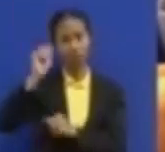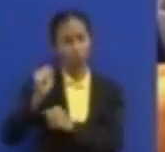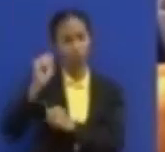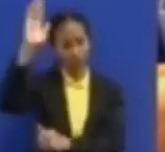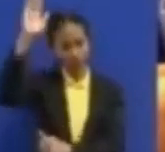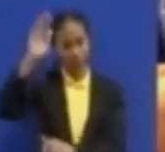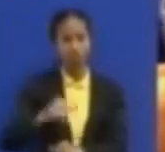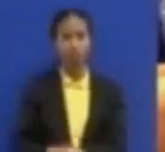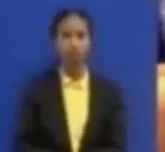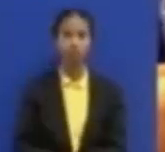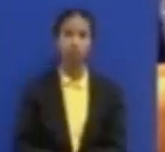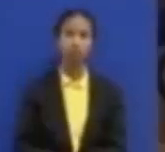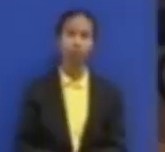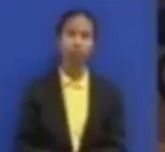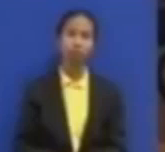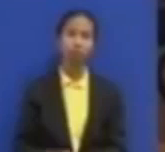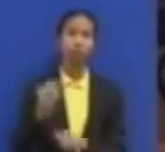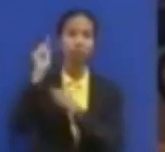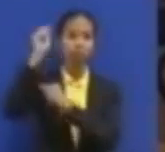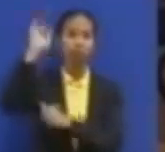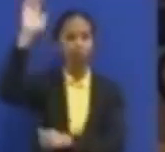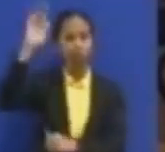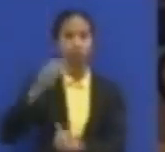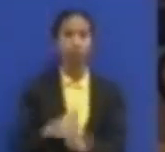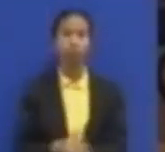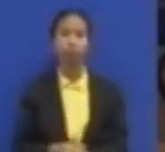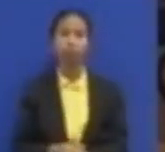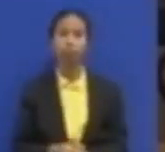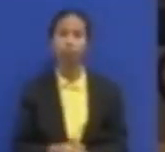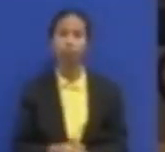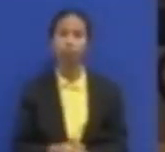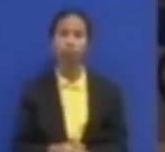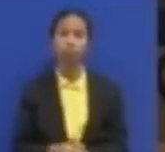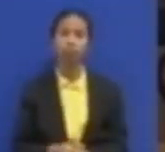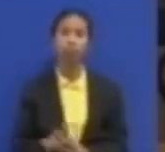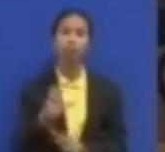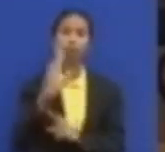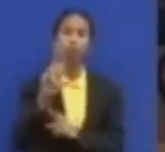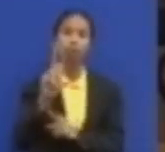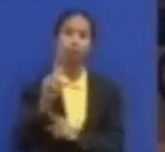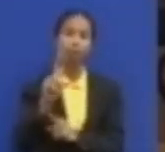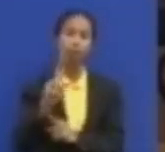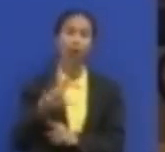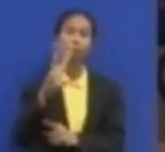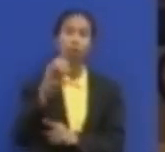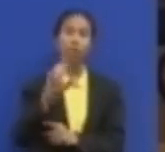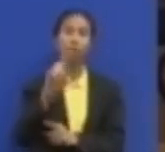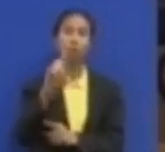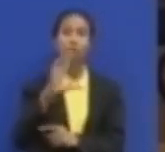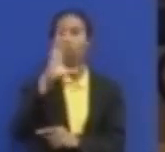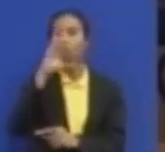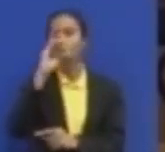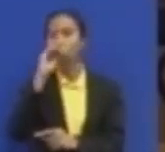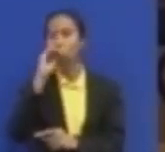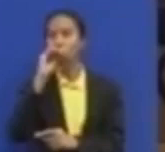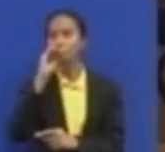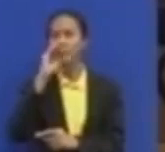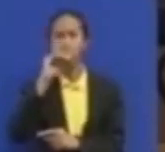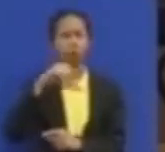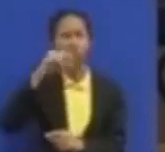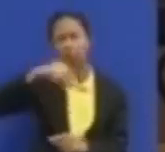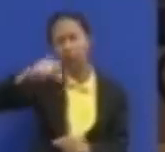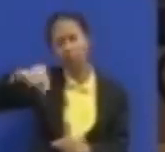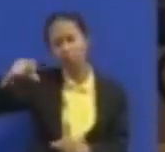ประท้วงท่านผู้อภิปรายคร ับ ข้อไหนครับ ข้อบังคับข้อมาตรา61ครับพูดจาฟุ่มเฟือยซ้ำซากนะฮะ